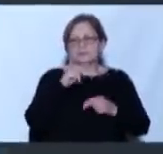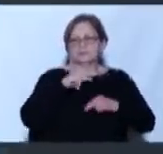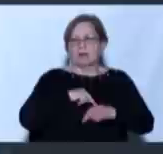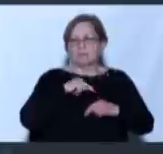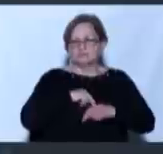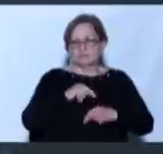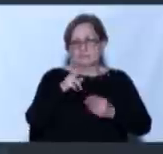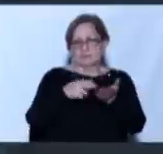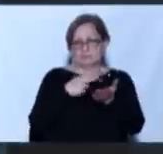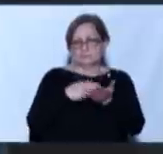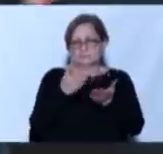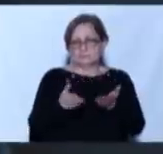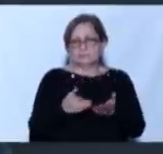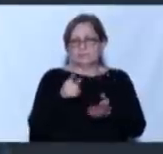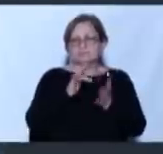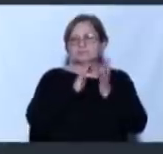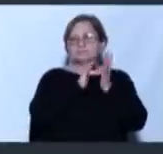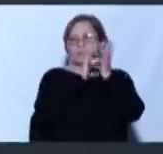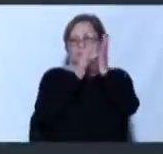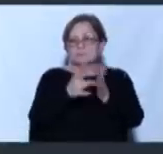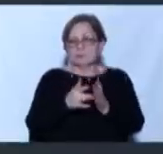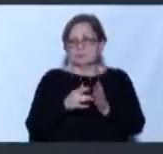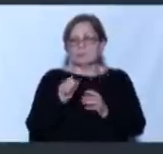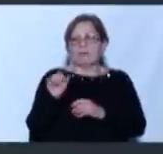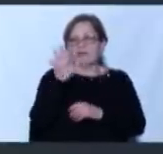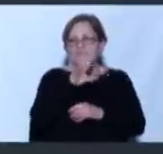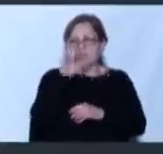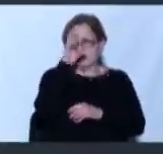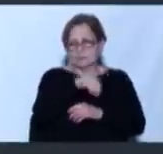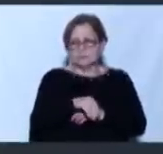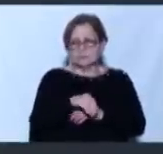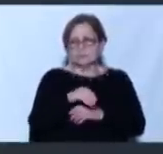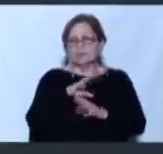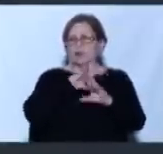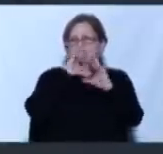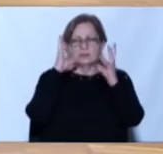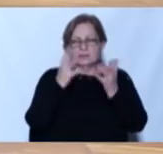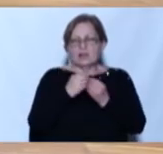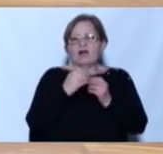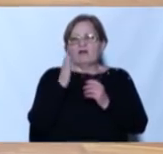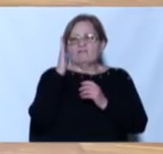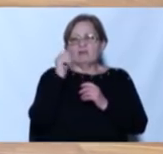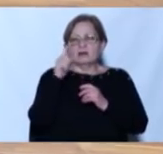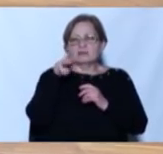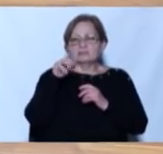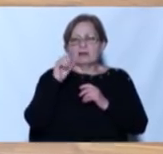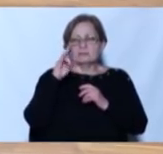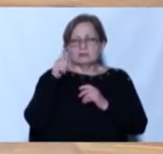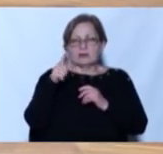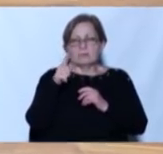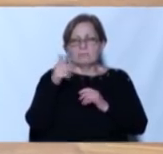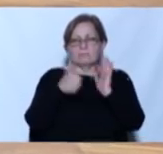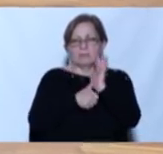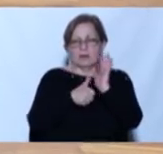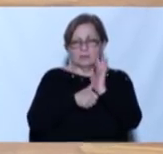შემდეგ ვისაუბრებთ. ეს არის მოგზაურობა ევროპაში და ასე შემდეგ და მთლიანად სხვათაშორის ვახტანგ მეექვსეს, რომელიც მანს გაზარდა საქართველოს